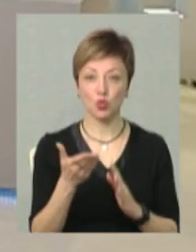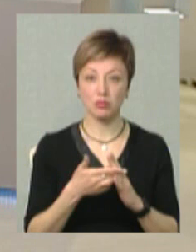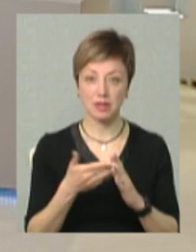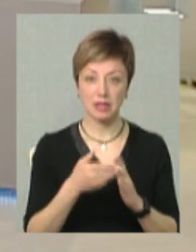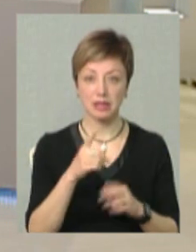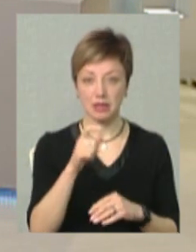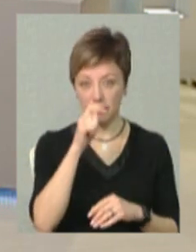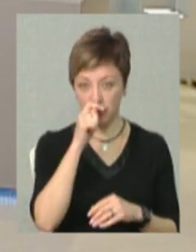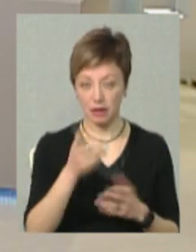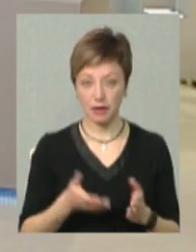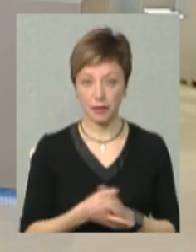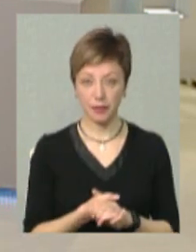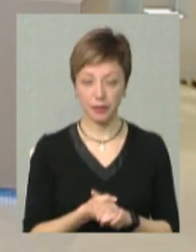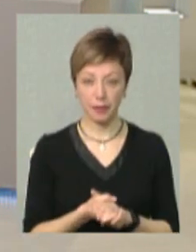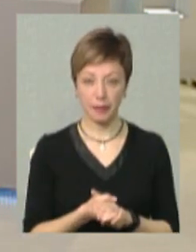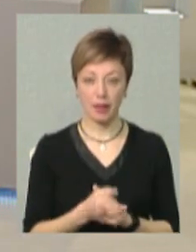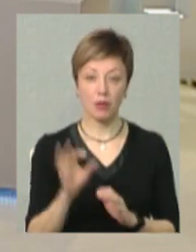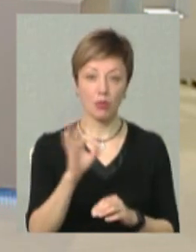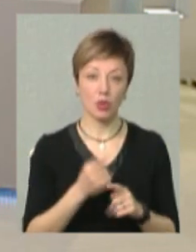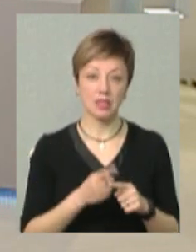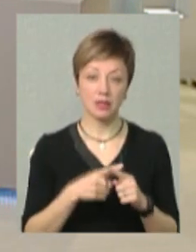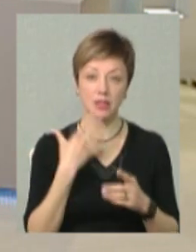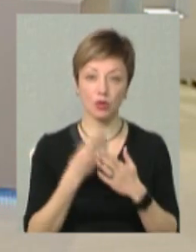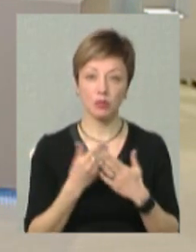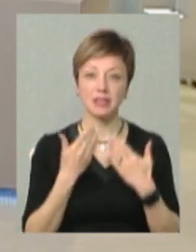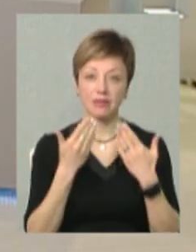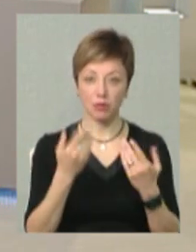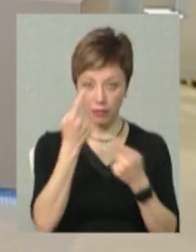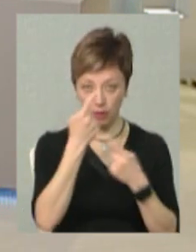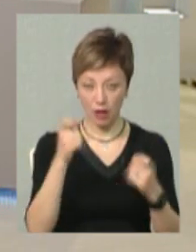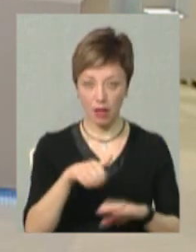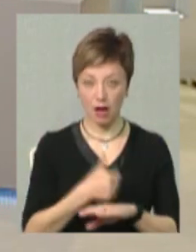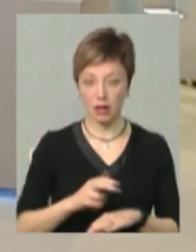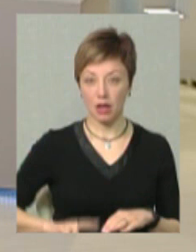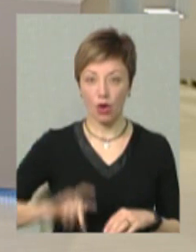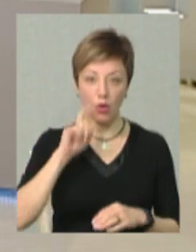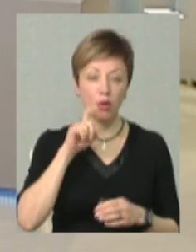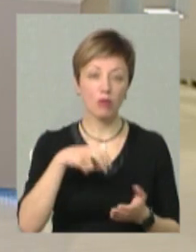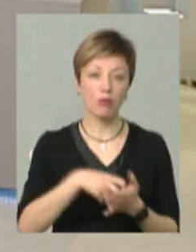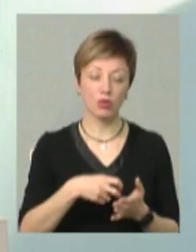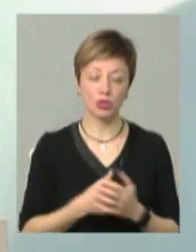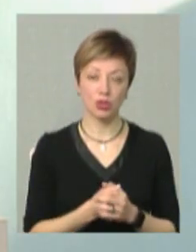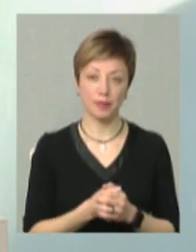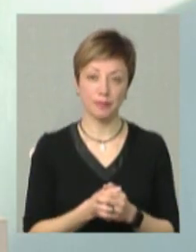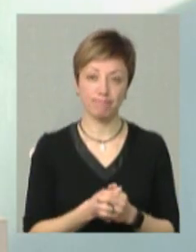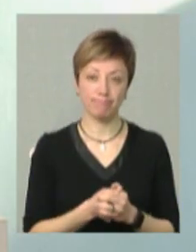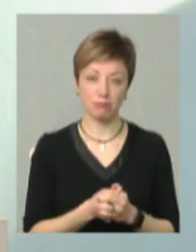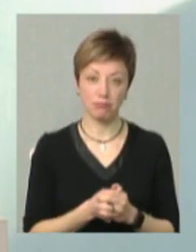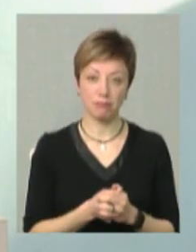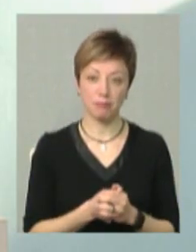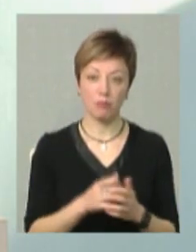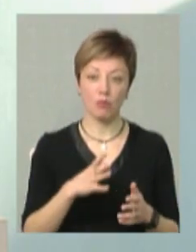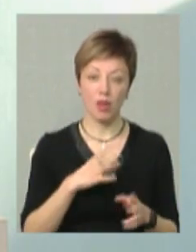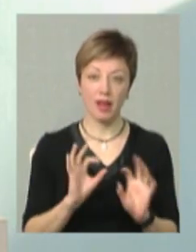за квітень. Про це у своєму зверненні повідомив генеральний директор «Укрпошти» Ігор Смілянський, і про це